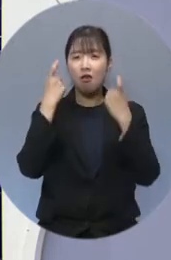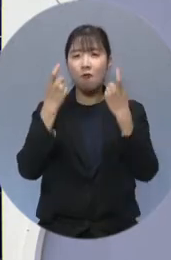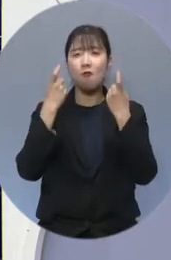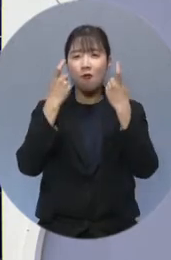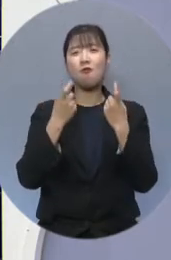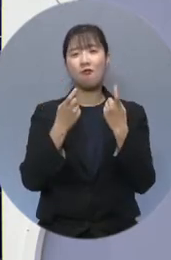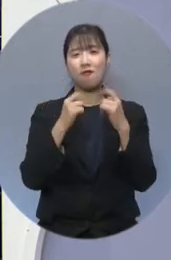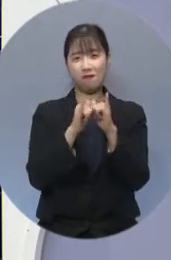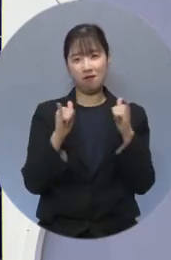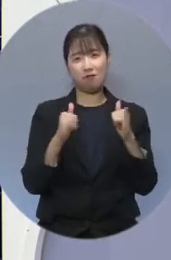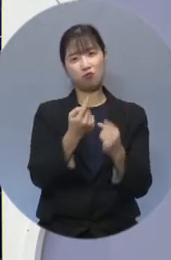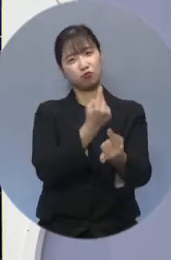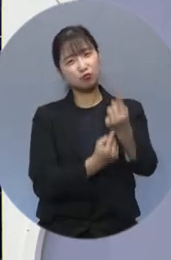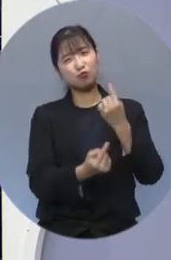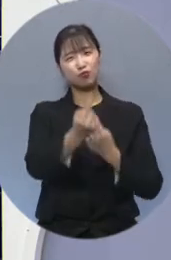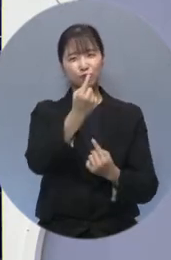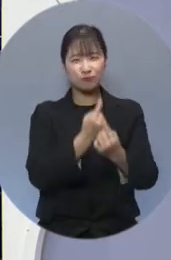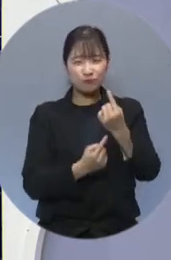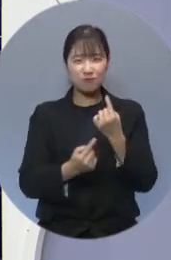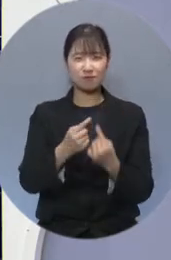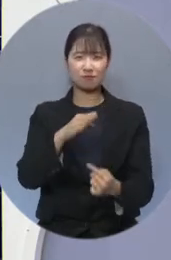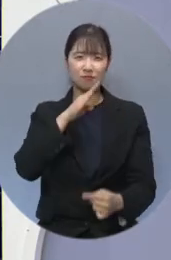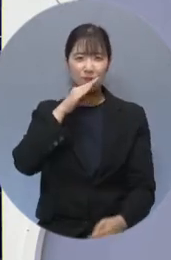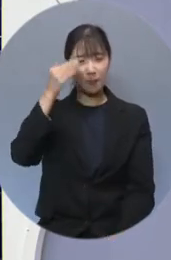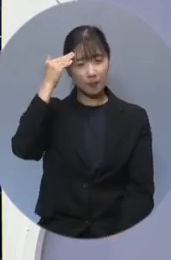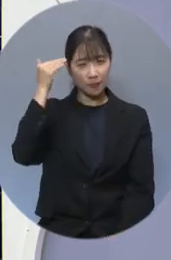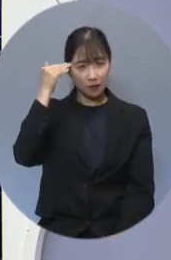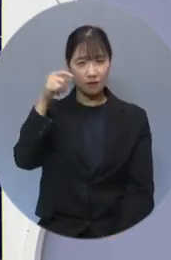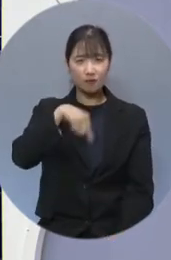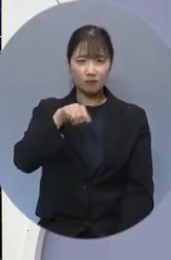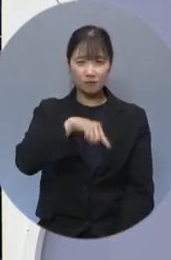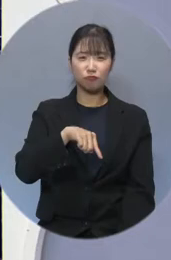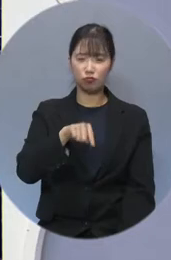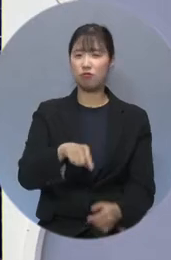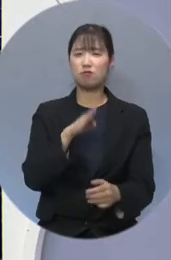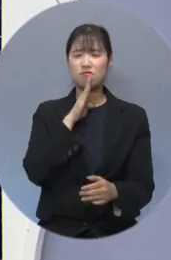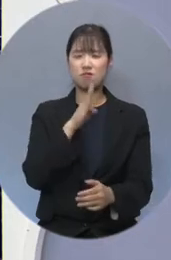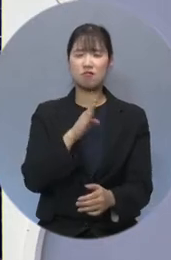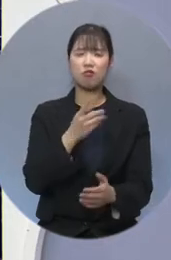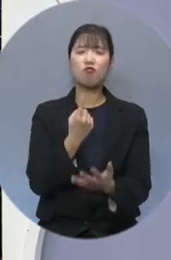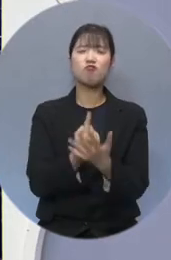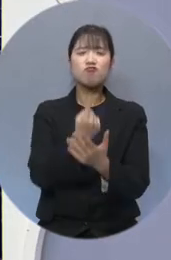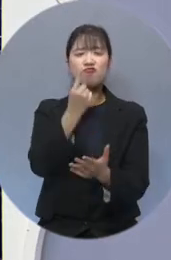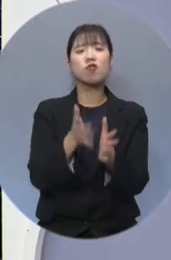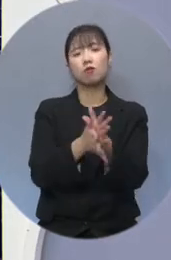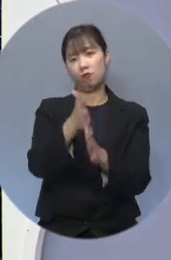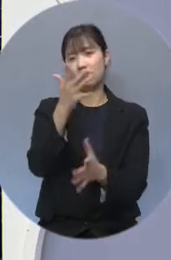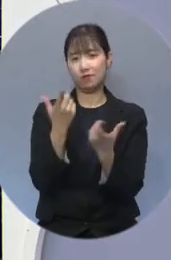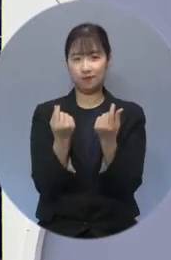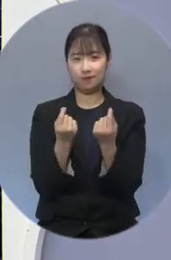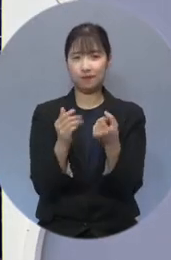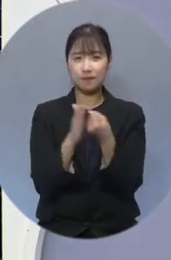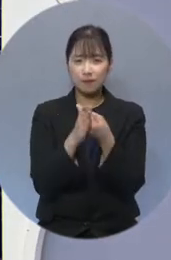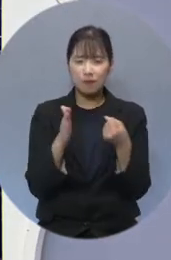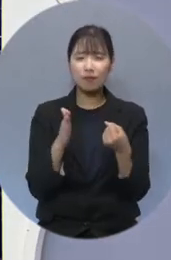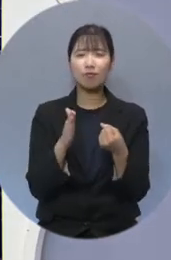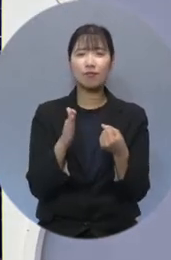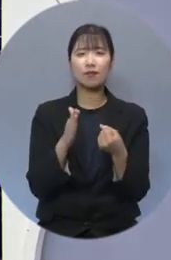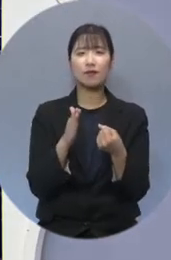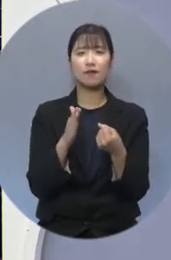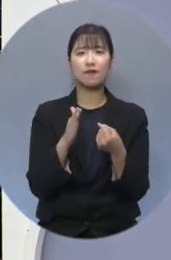관광객이 찾는 거의 대한민국의 거의 유일한 도시가 됐습니다. 그러다